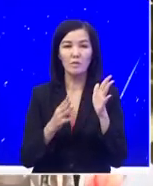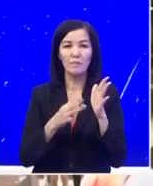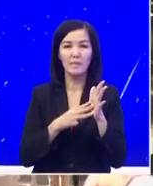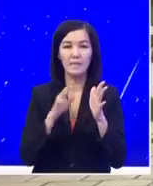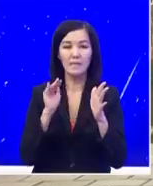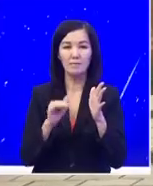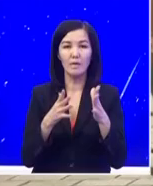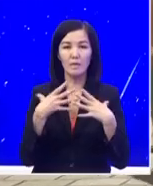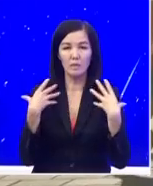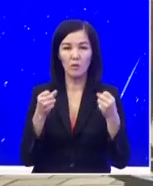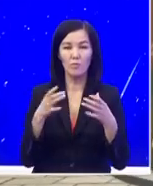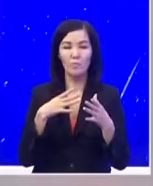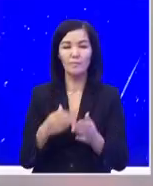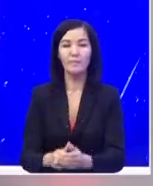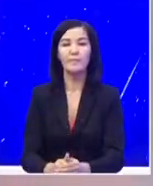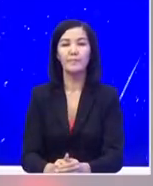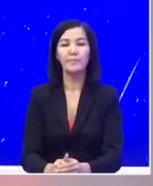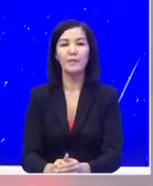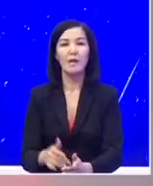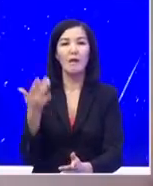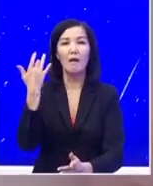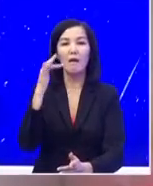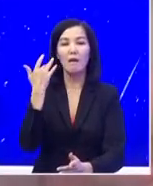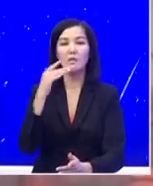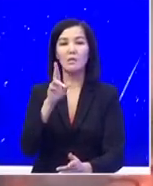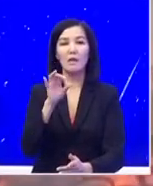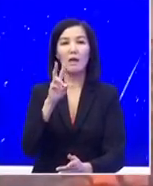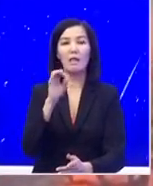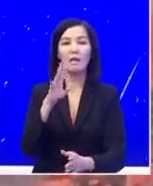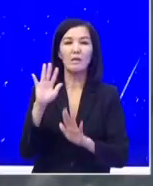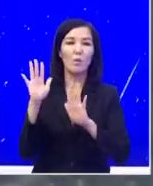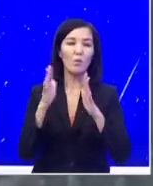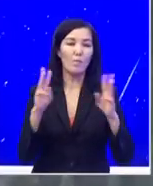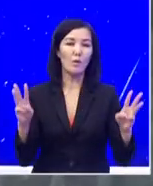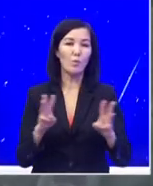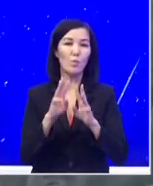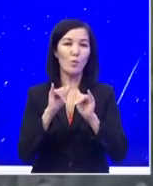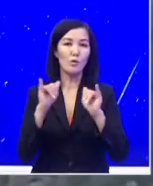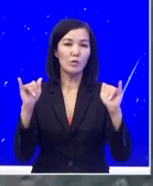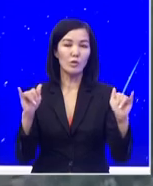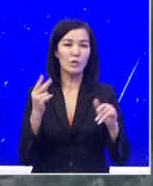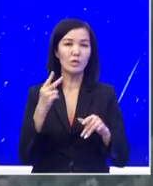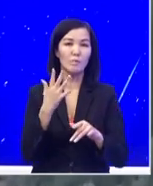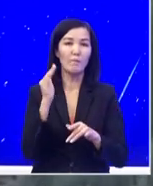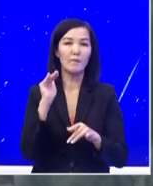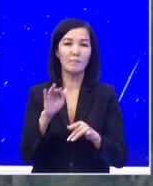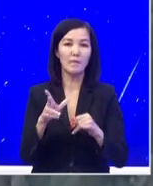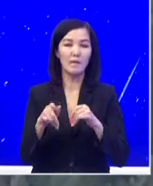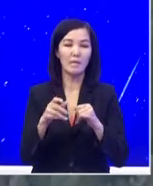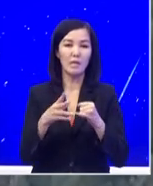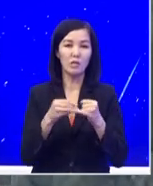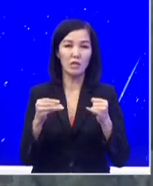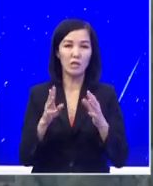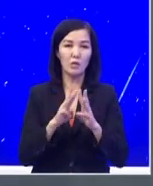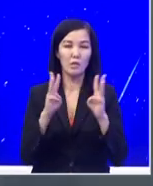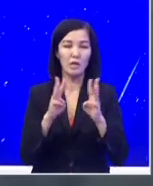сауығып қатарға қосылды. Ақыштың Колорадо штатында орман өрті өршіді. Жалын 25 гектар аумақты шарпыған. Өртті